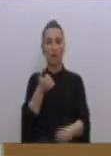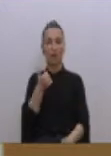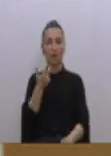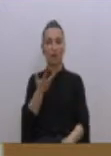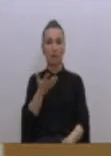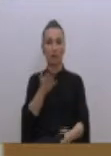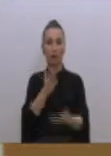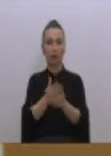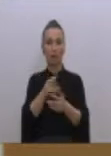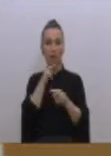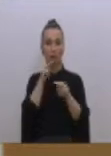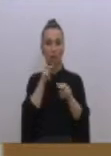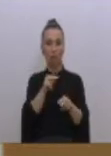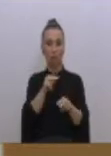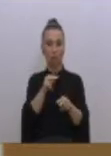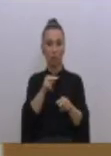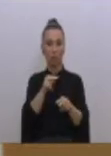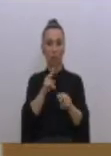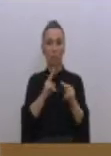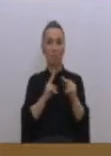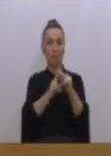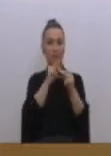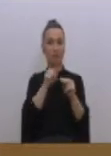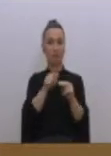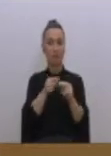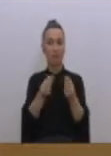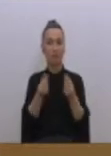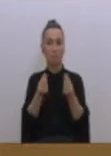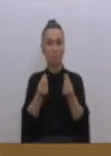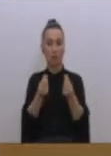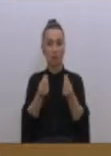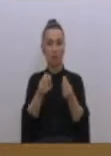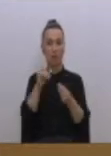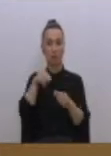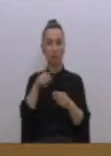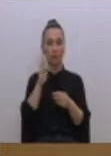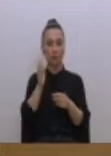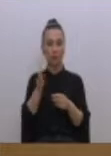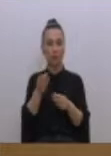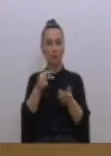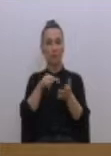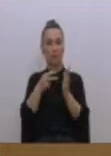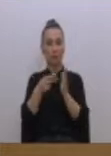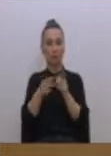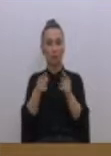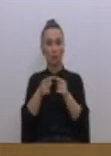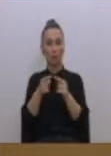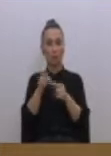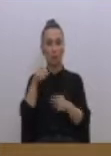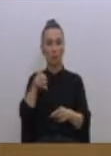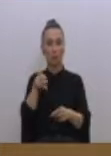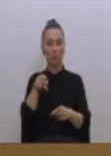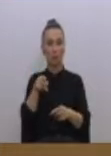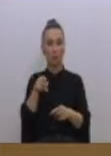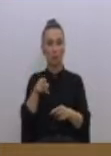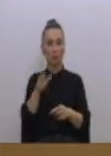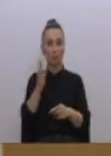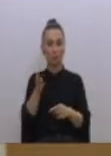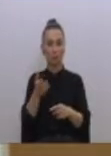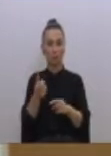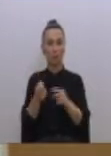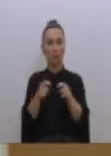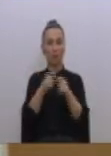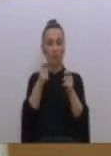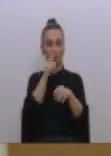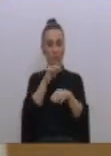hart orientirebuli tvitun prevenciaze, gasagebia ram finansuri auditi ikneba es tu sabiudjeto kutkhit auditi, moglet gamovlent